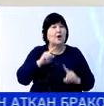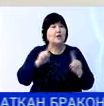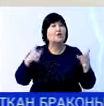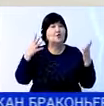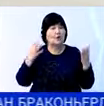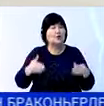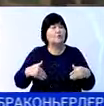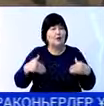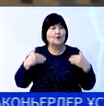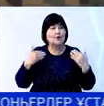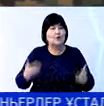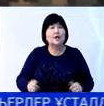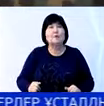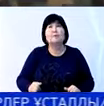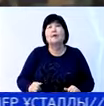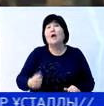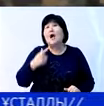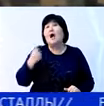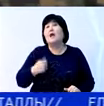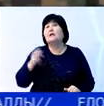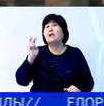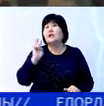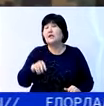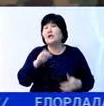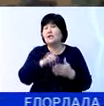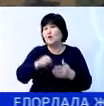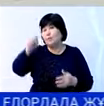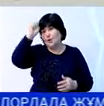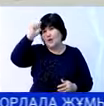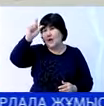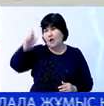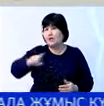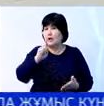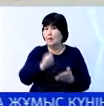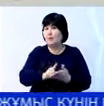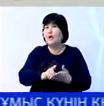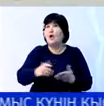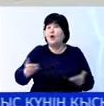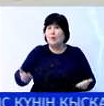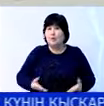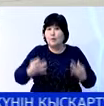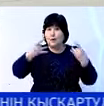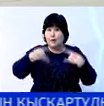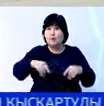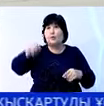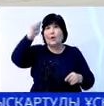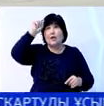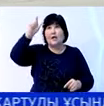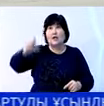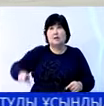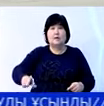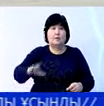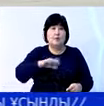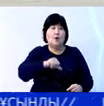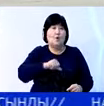күнімен құттықтаймын. Әскерге келген себебім ол ер азаматтардың борышы. Өмірге ер азамат болып келгеннен кейін ер